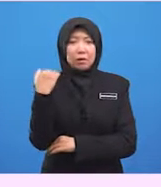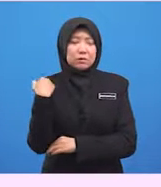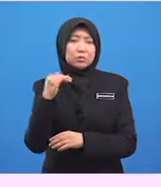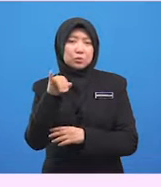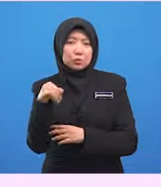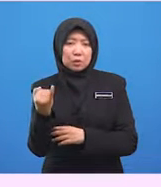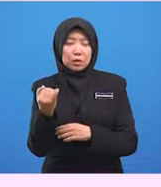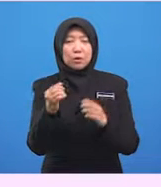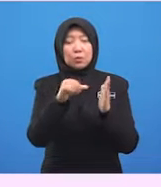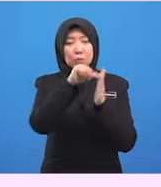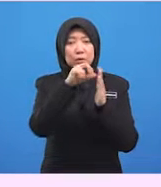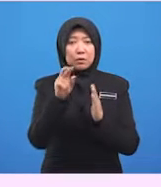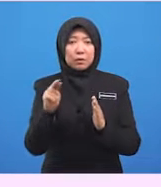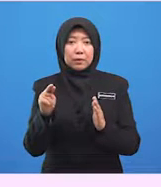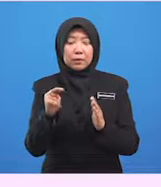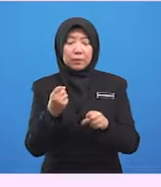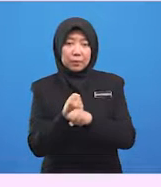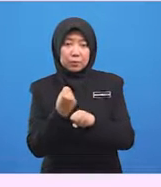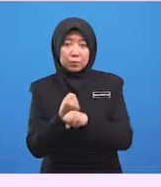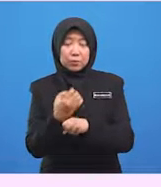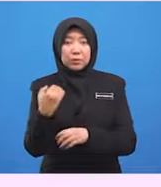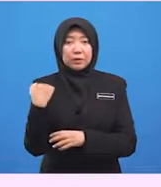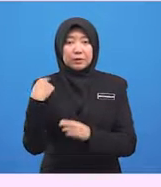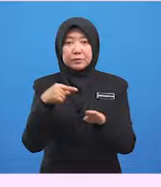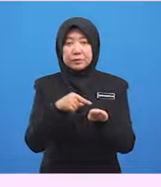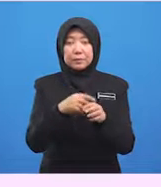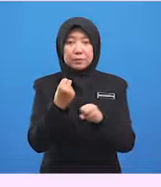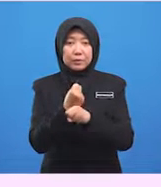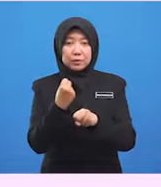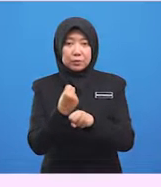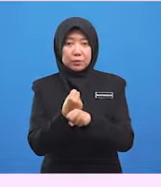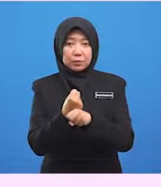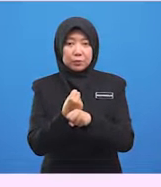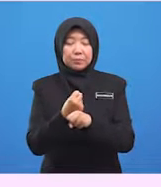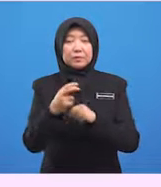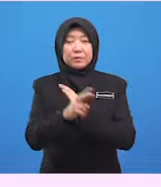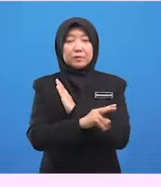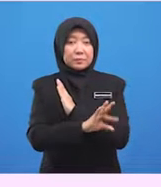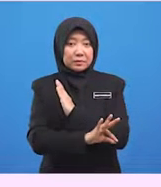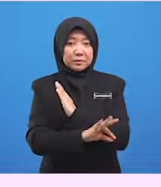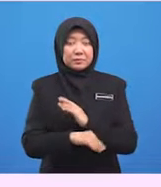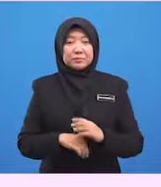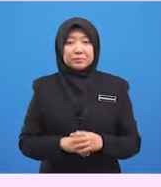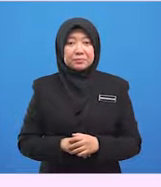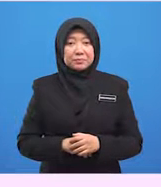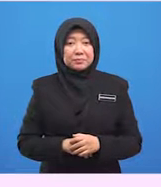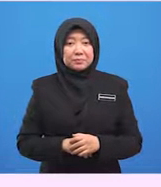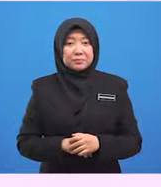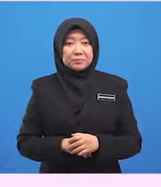juga ukiran batu yang terdapat pada batu megalit di Pengkalan kempas Negeri 9